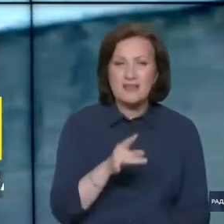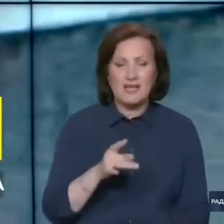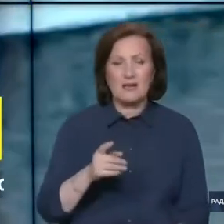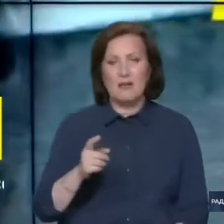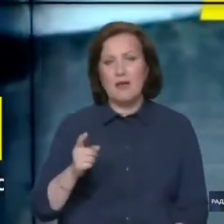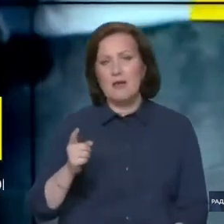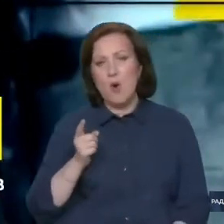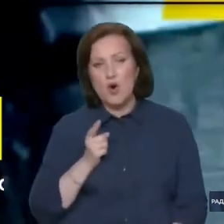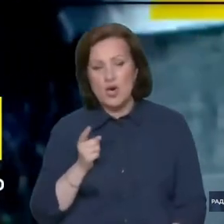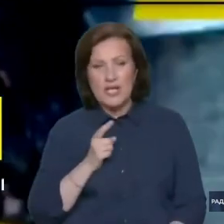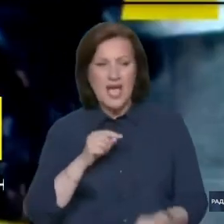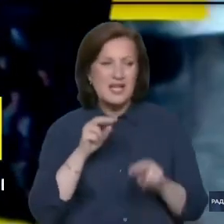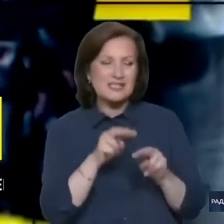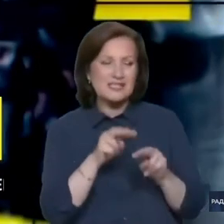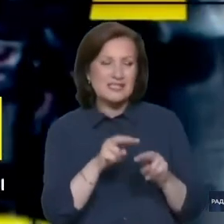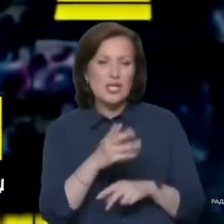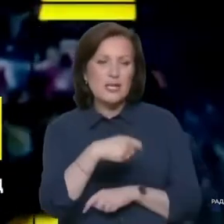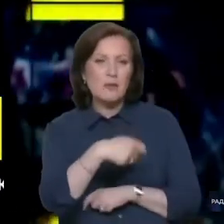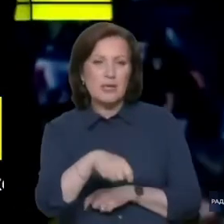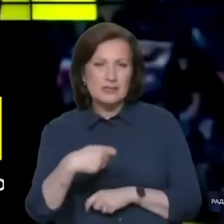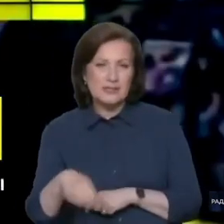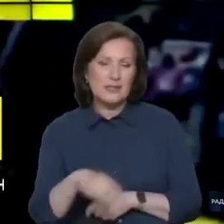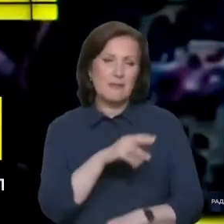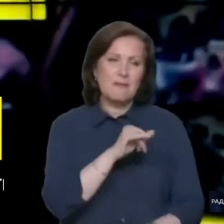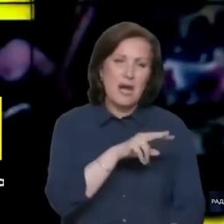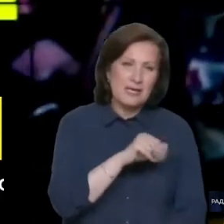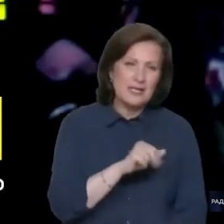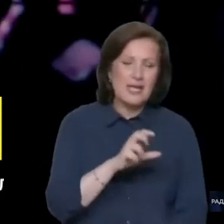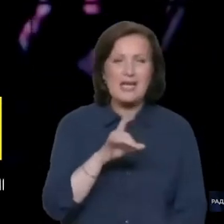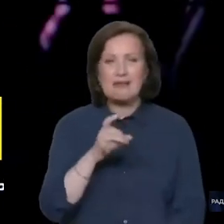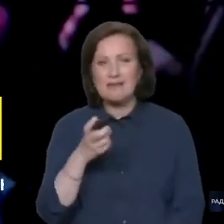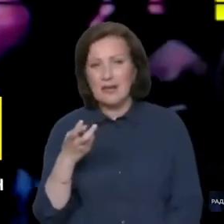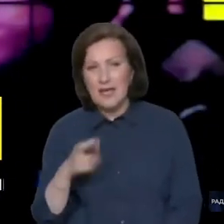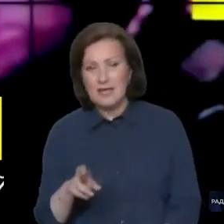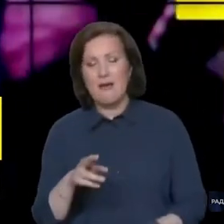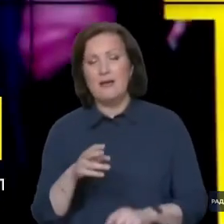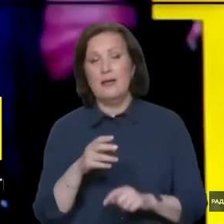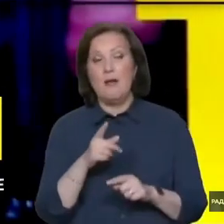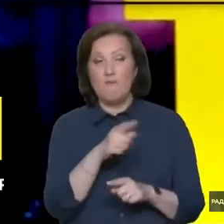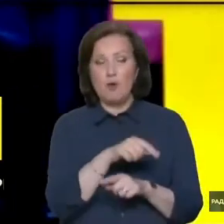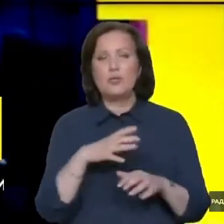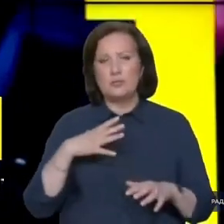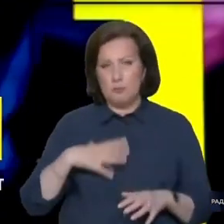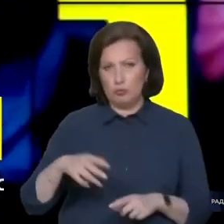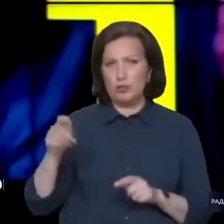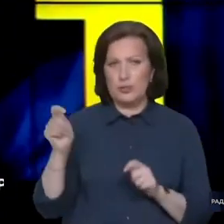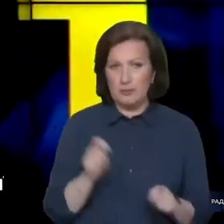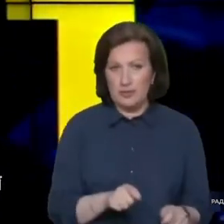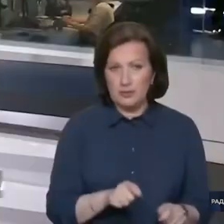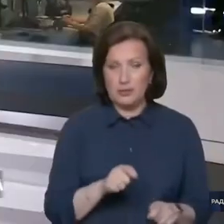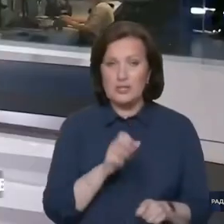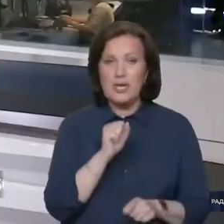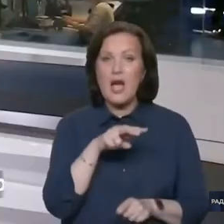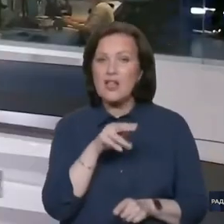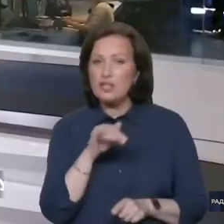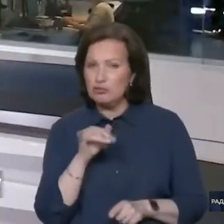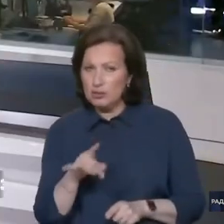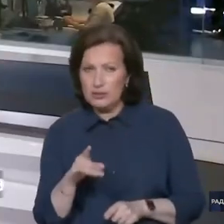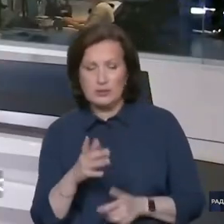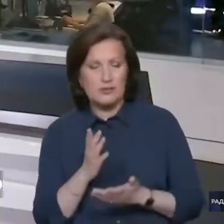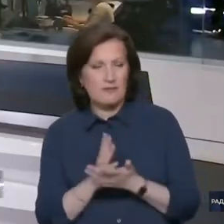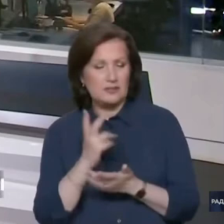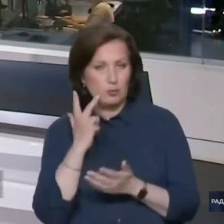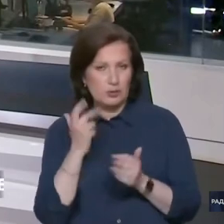стереже їх президентів, такі як Центральна Африканська Республіка, Малі чи Еритрея. І зрозуміло, що вони змушені приїжджати. Алжир вважається